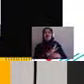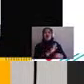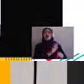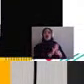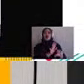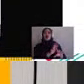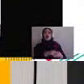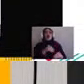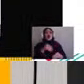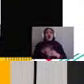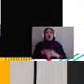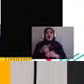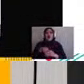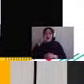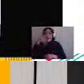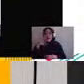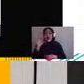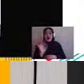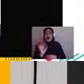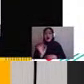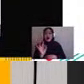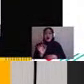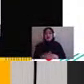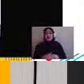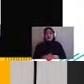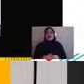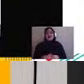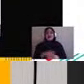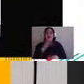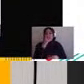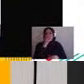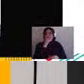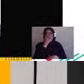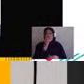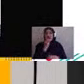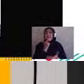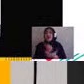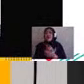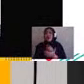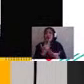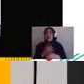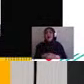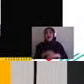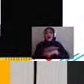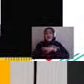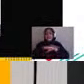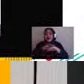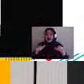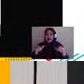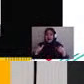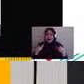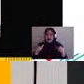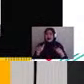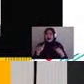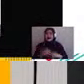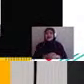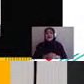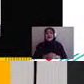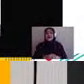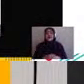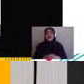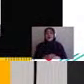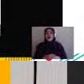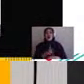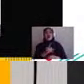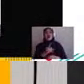dalam e-wallet tersebut. Salah satu hal penting lagi adalah aspek keamanan, yaitu identifikasi reputasi toko penjual.